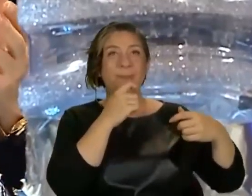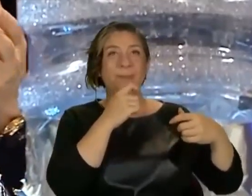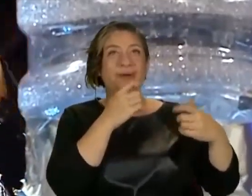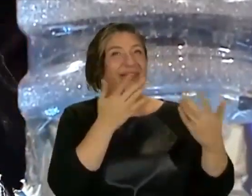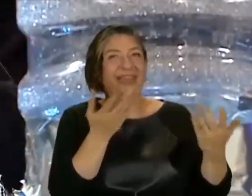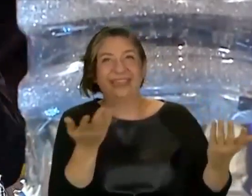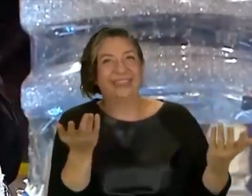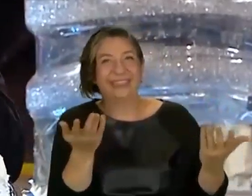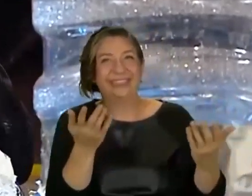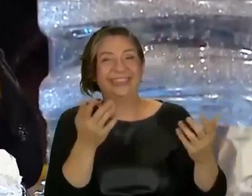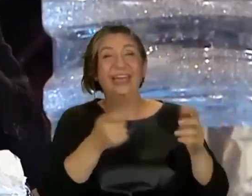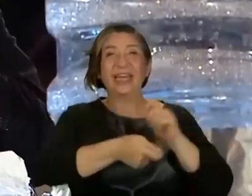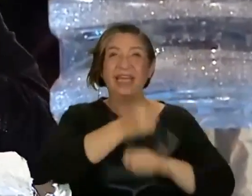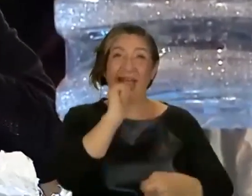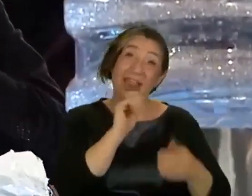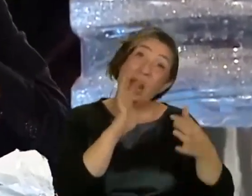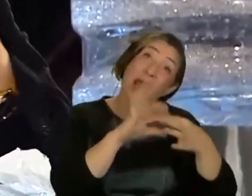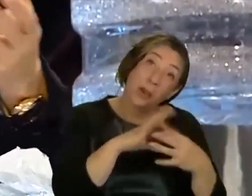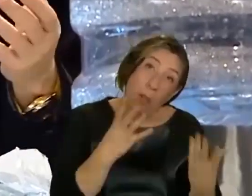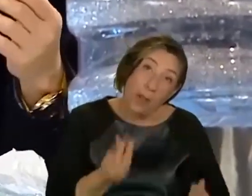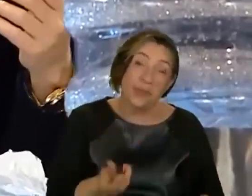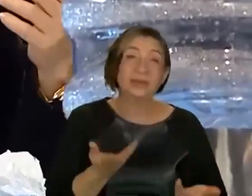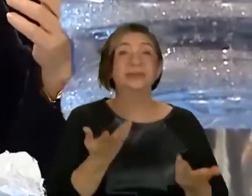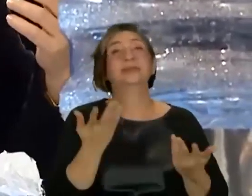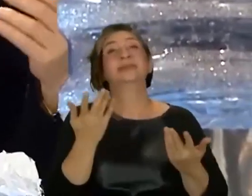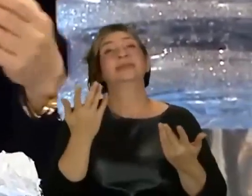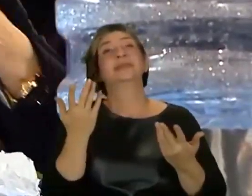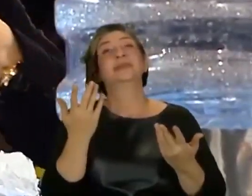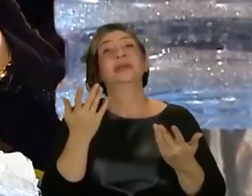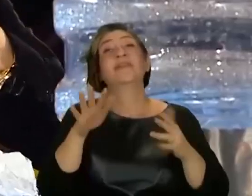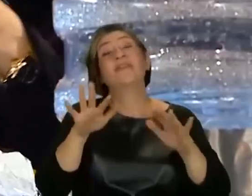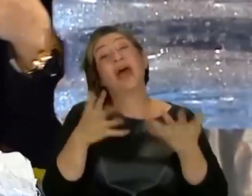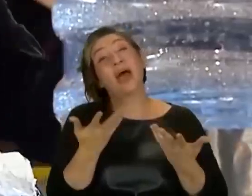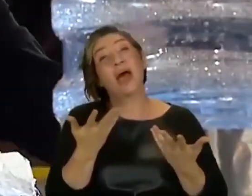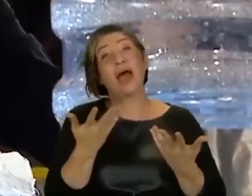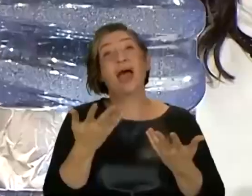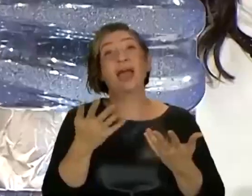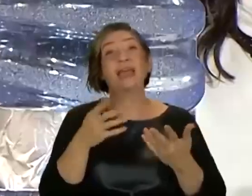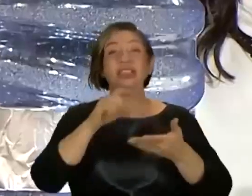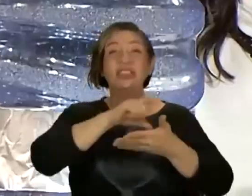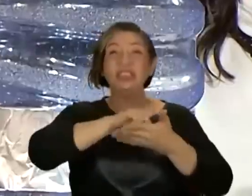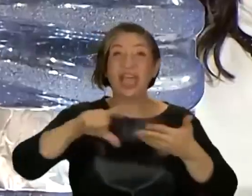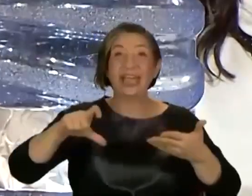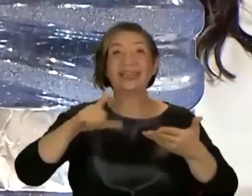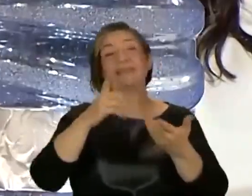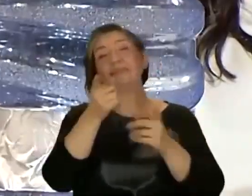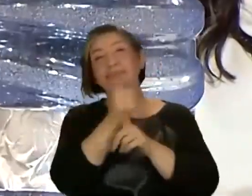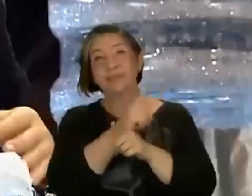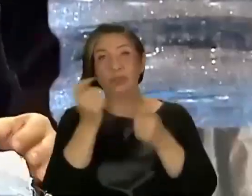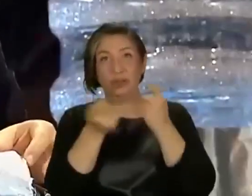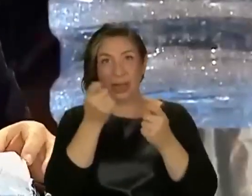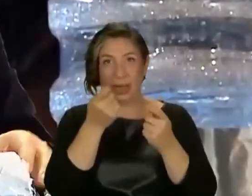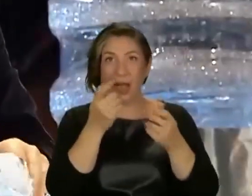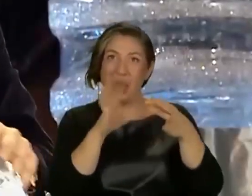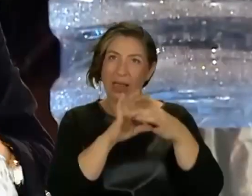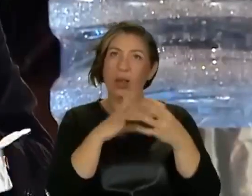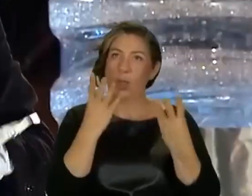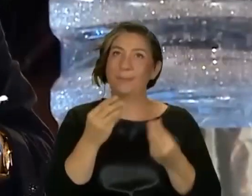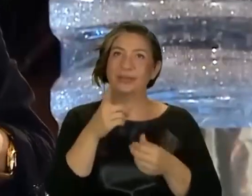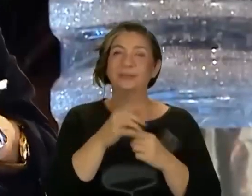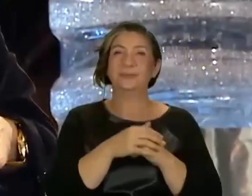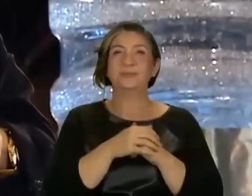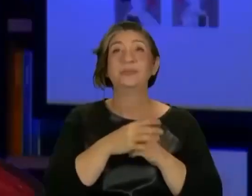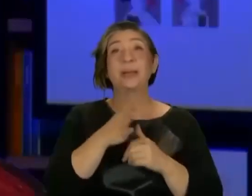ilgili şeyle ilgili kredi ya kredi ya da işte kredi çek senet değil mi işleri tabii. Değil mi bunlarla